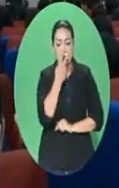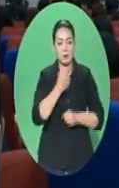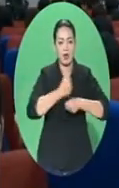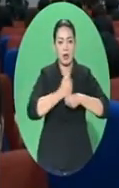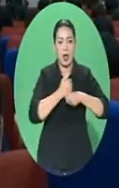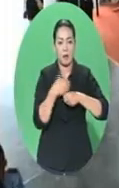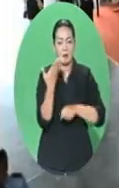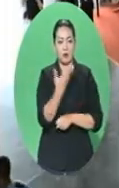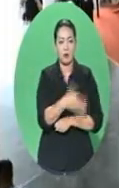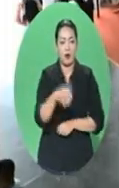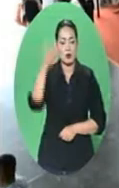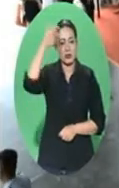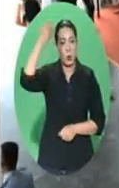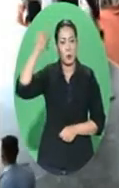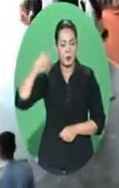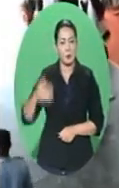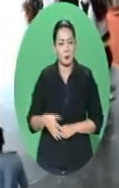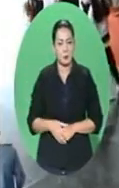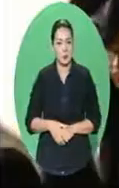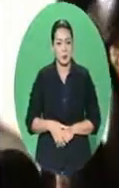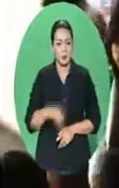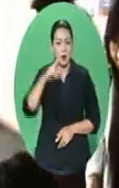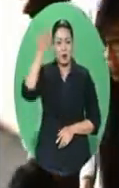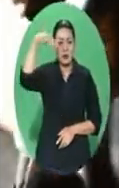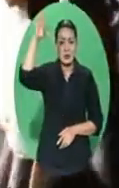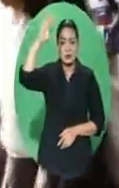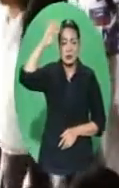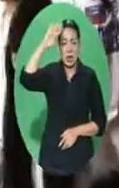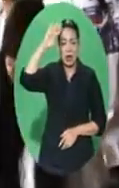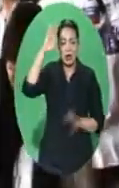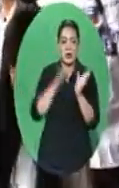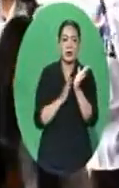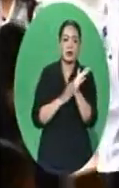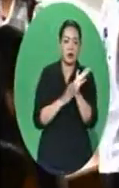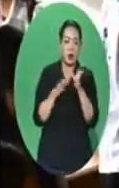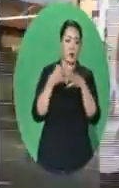viên tiêu biểu và những sinh viên đạt giải cao trong phong trào thi đua chào mừng Ngày Nhà giáo Việt Nam năm nay.